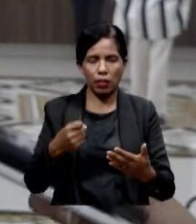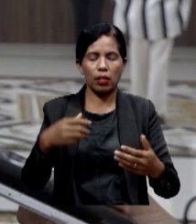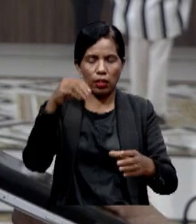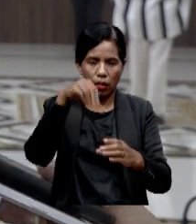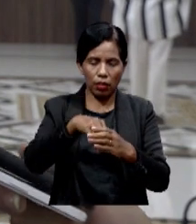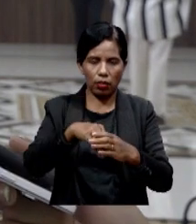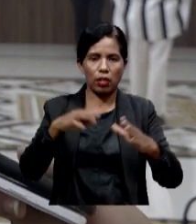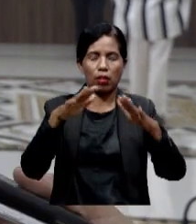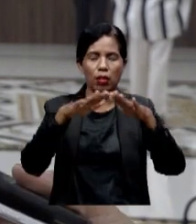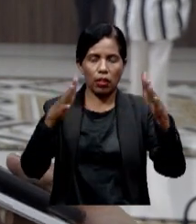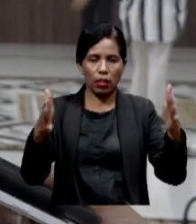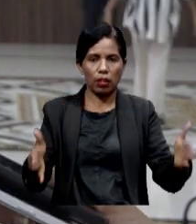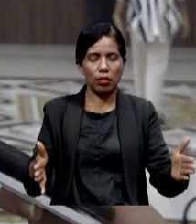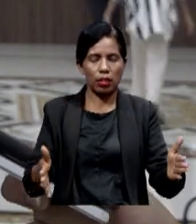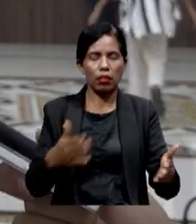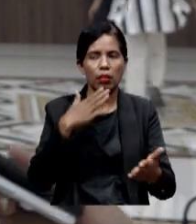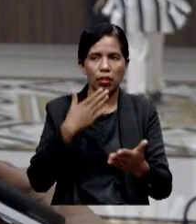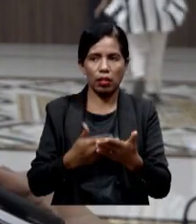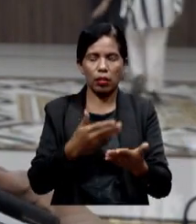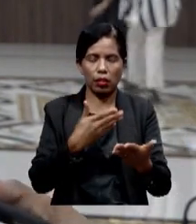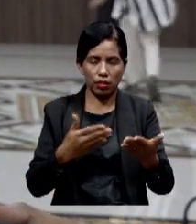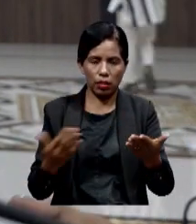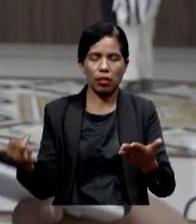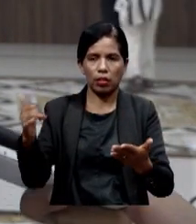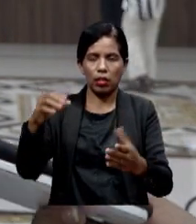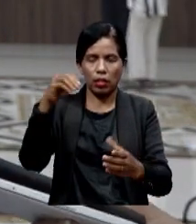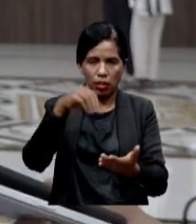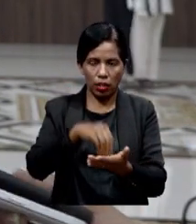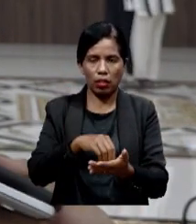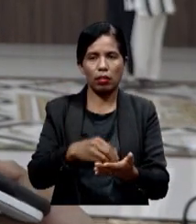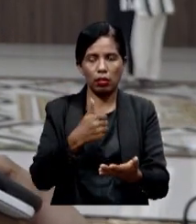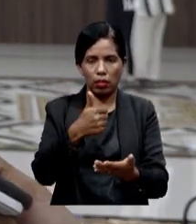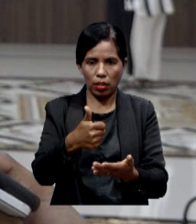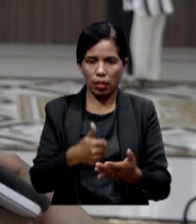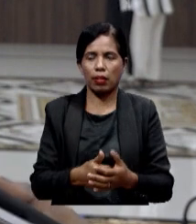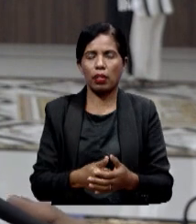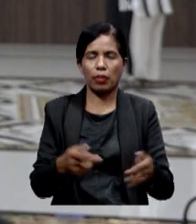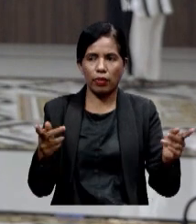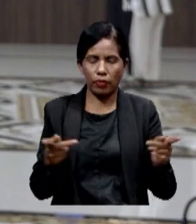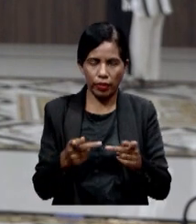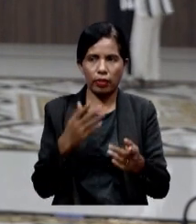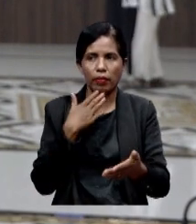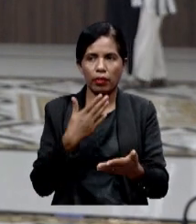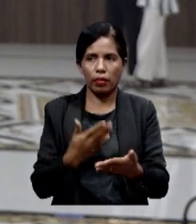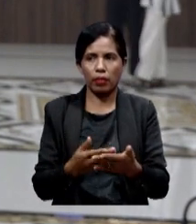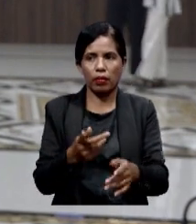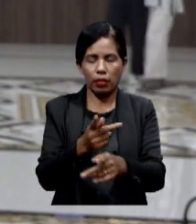iha kaisan nilaran sira sasan sira mesira tau iha fatin be maka